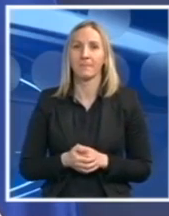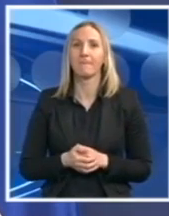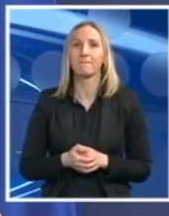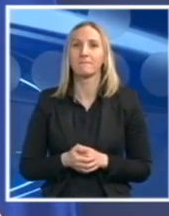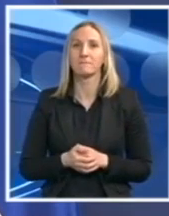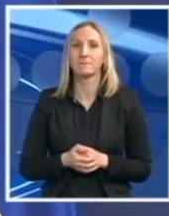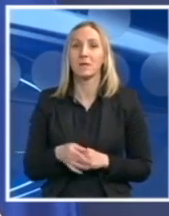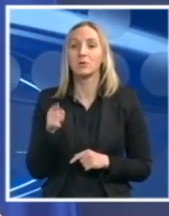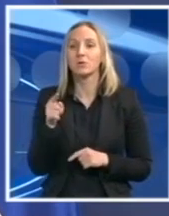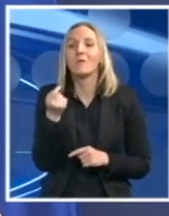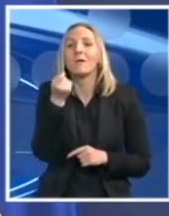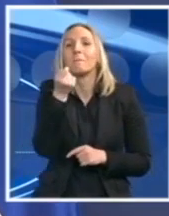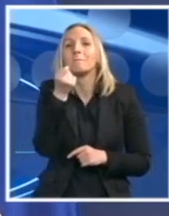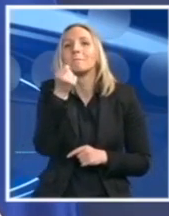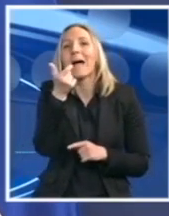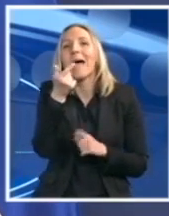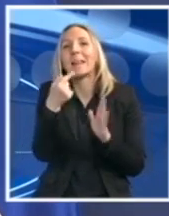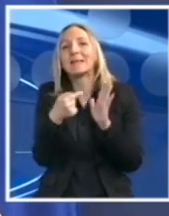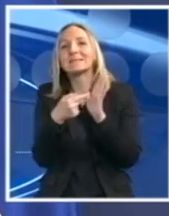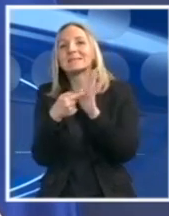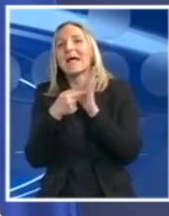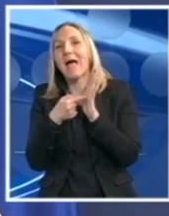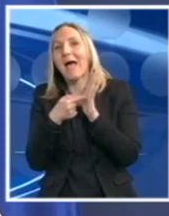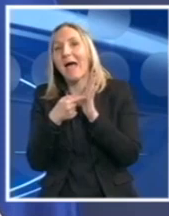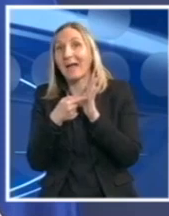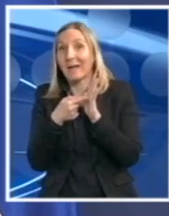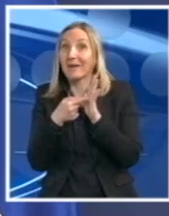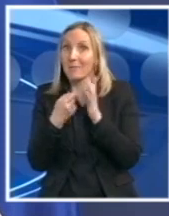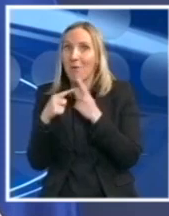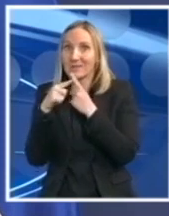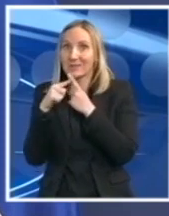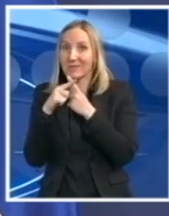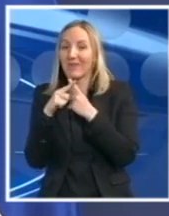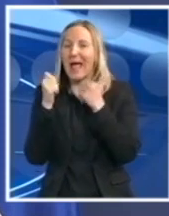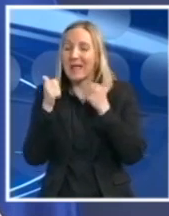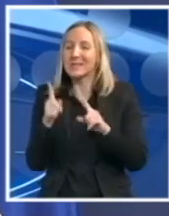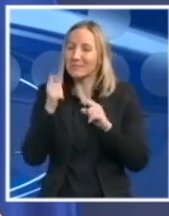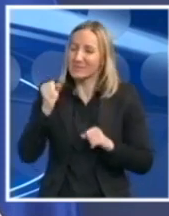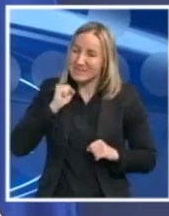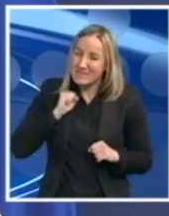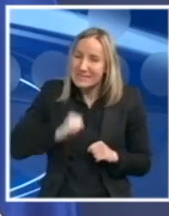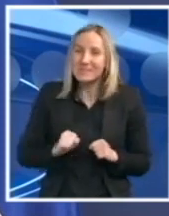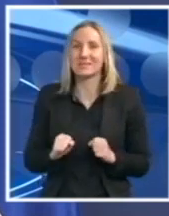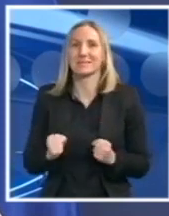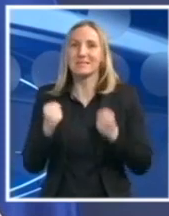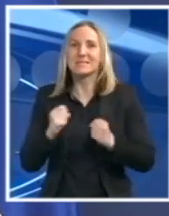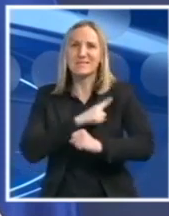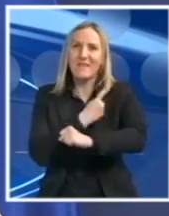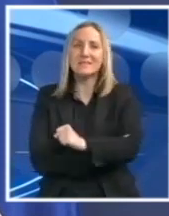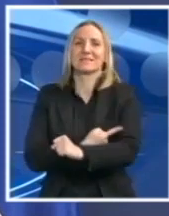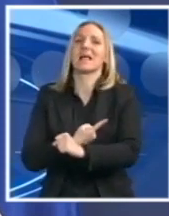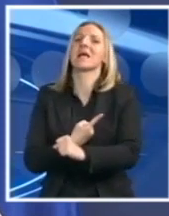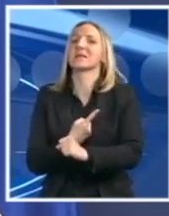mali obećavajući znak, ali sada treba da zapnemo iz sve snage, zato što upravo ovi